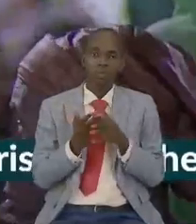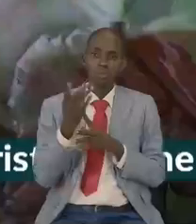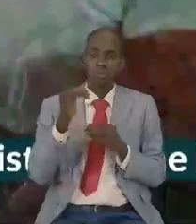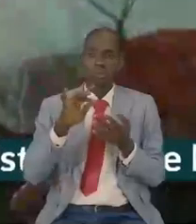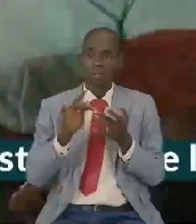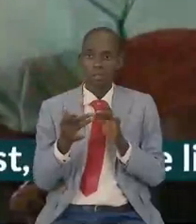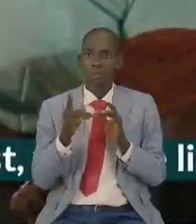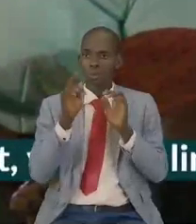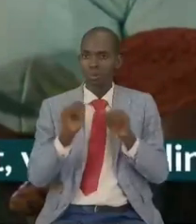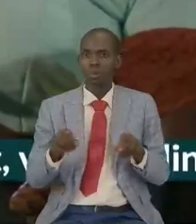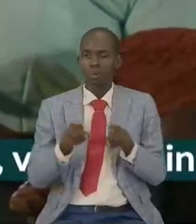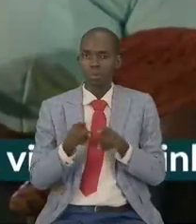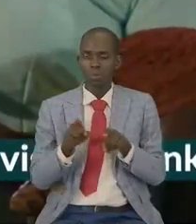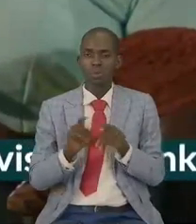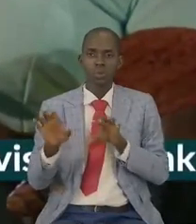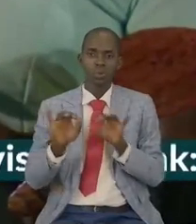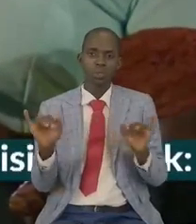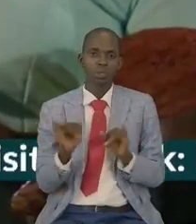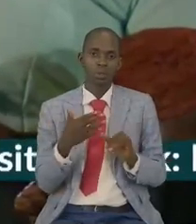Prenez les informations correctes qu'ils vous donnent.